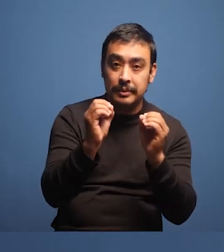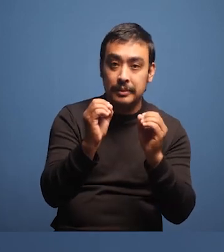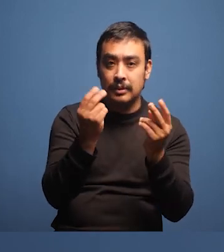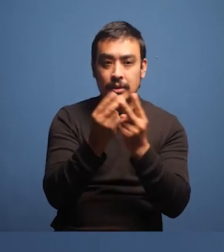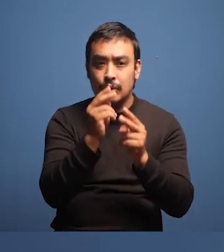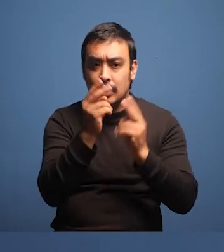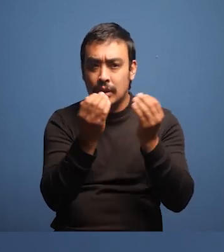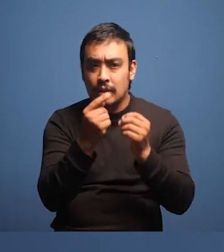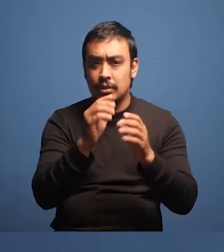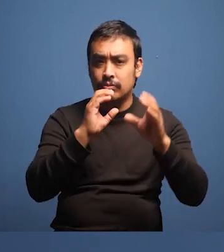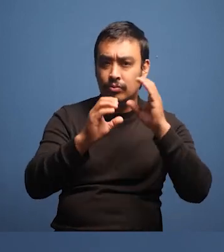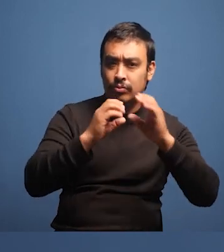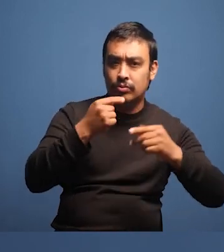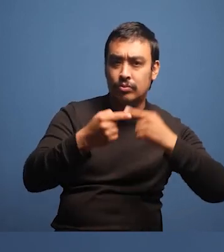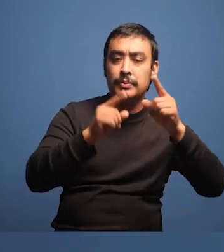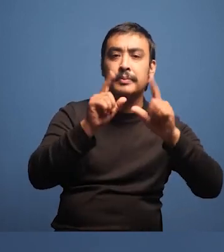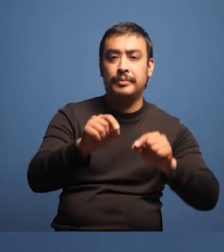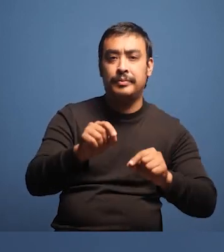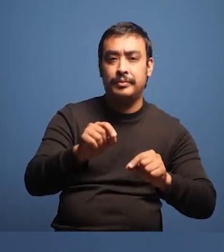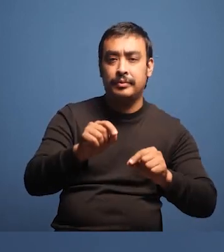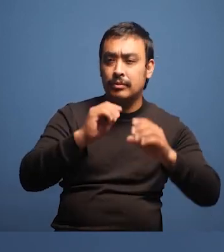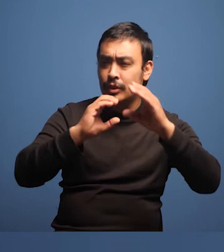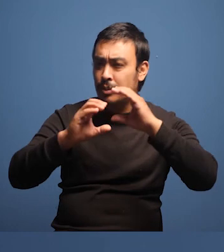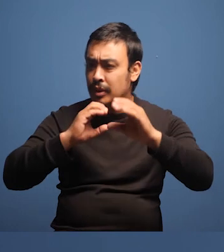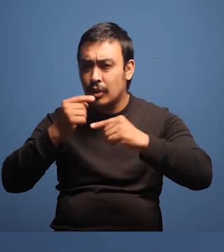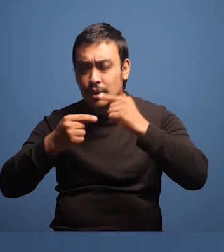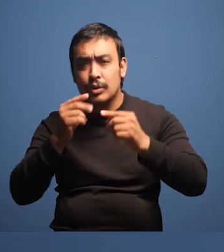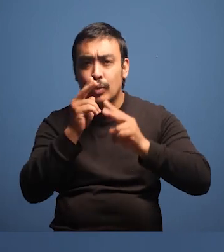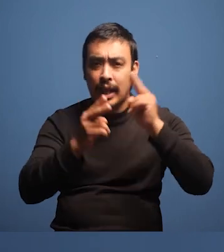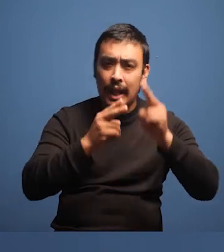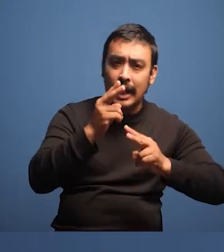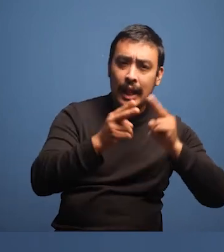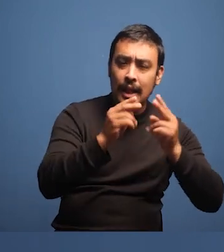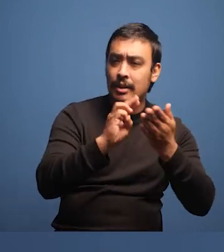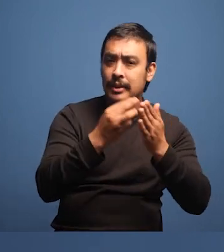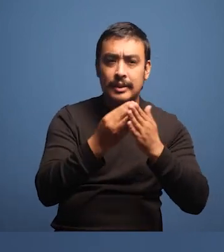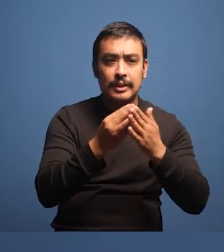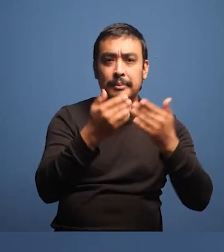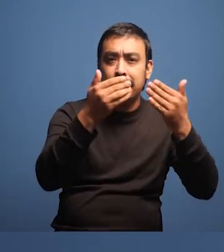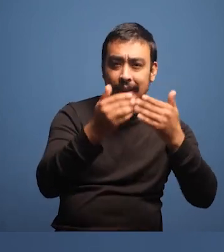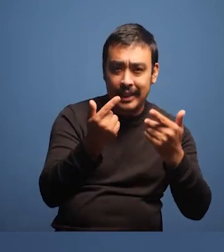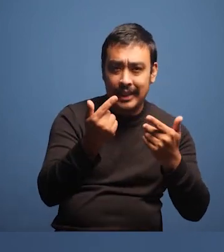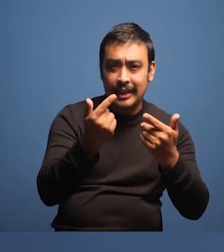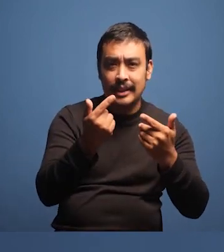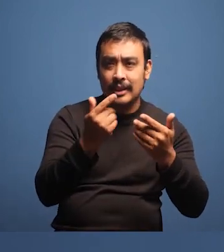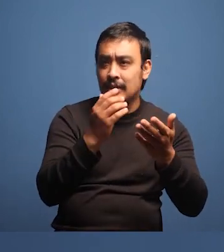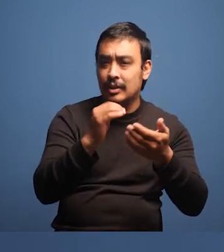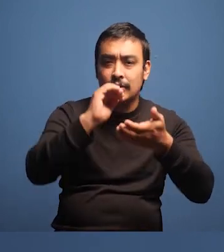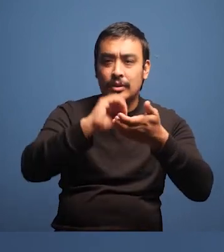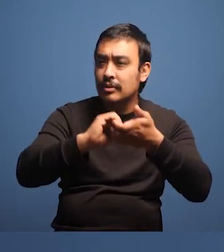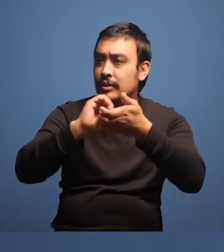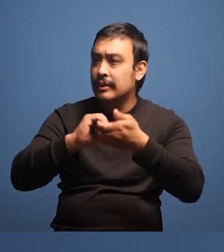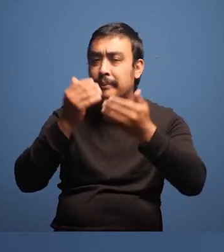हुनको लागि चाहिँ कन्भर्सेसन कन्टिन्यू हुनुपर्छ क्या। अन्त कन्भर्सेसन कन्टिन्यू गर्न चाहिँ यो मोस्टली भनेको डेटिङ गरिरहेको हुन्छ नि, कपल्सहरू बिचमा चाहिँ भइरहेको हुन्छ कि, हुन्छ